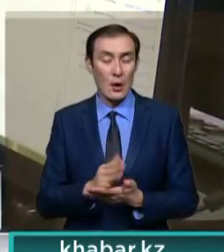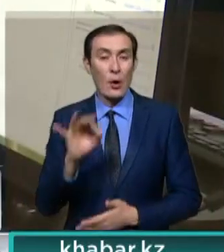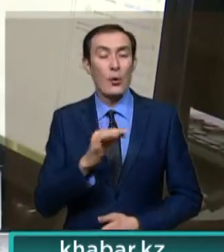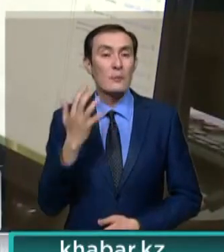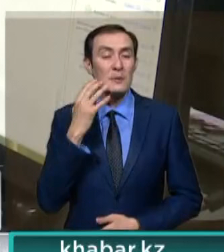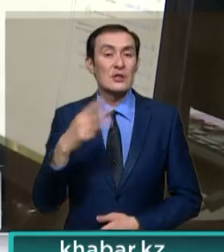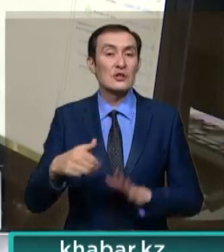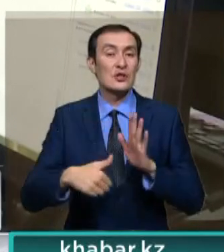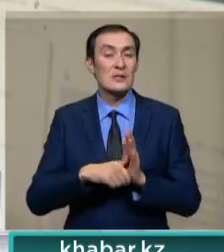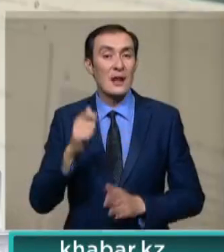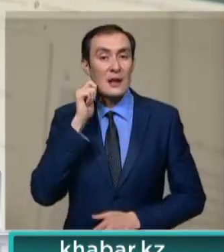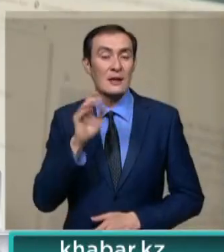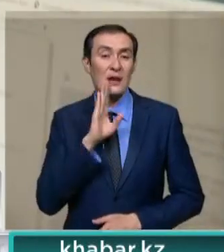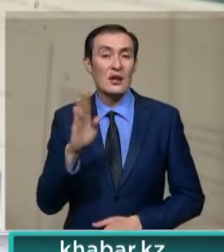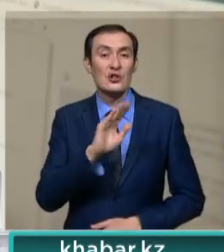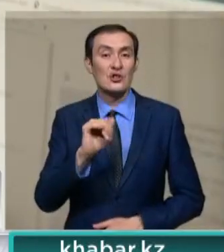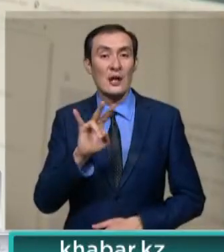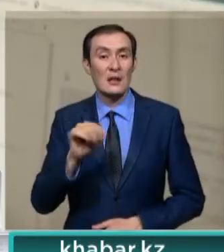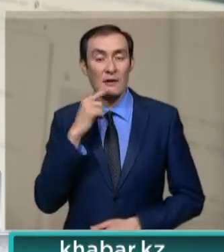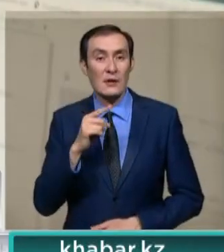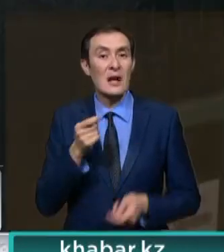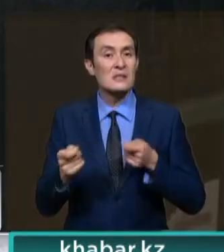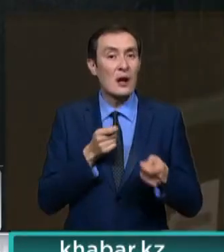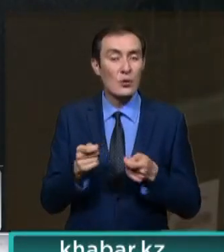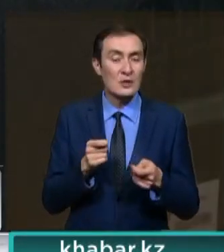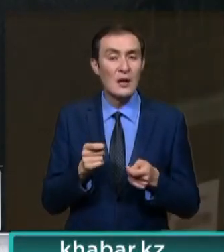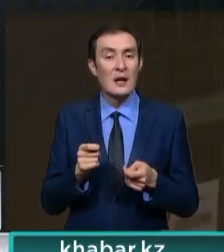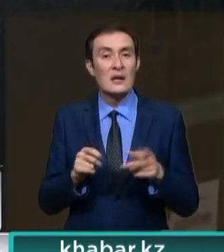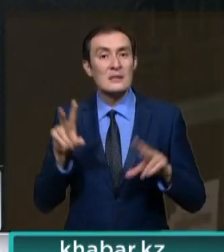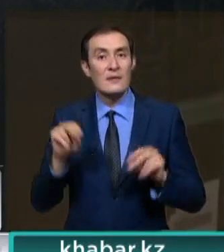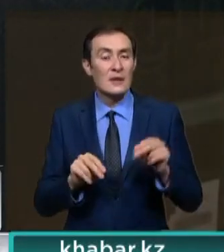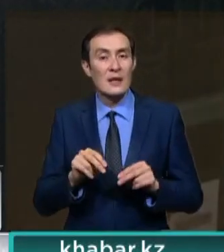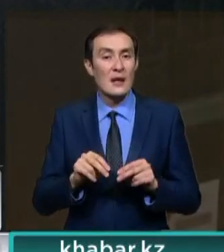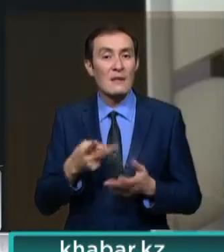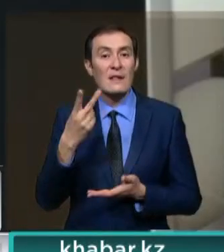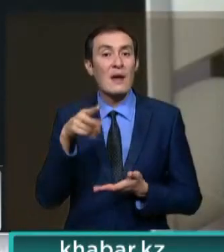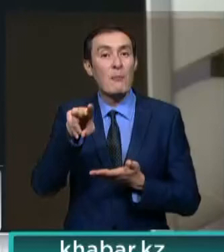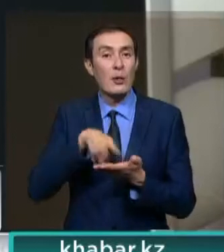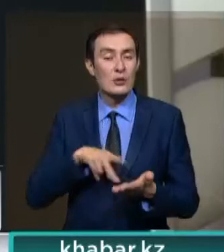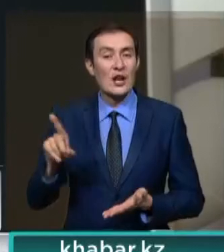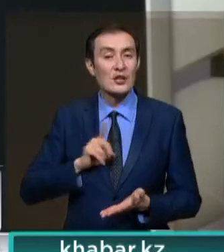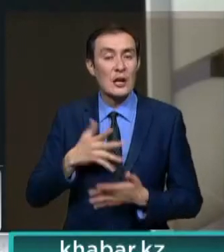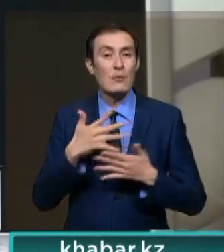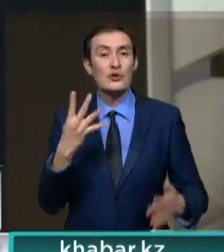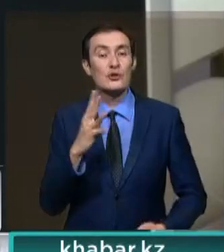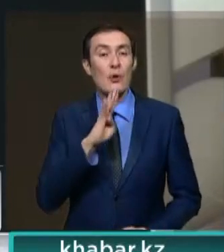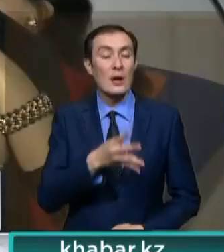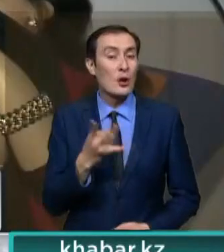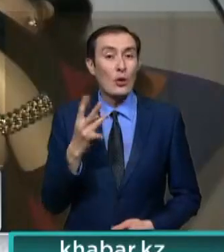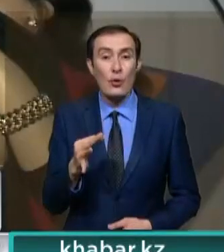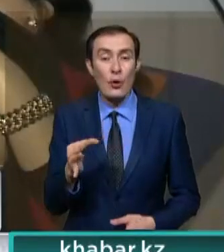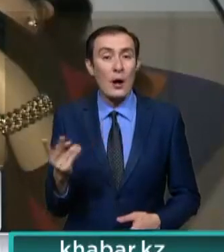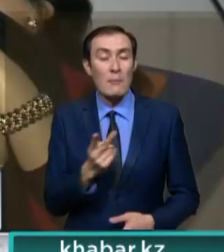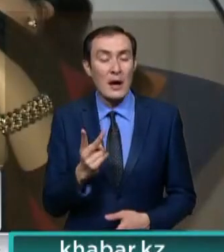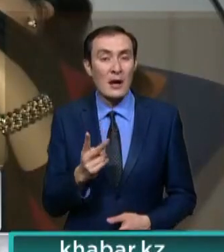беременности 36-летняя Жанна Сариева говорит осторожно. Заветные две полоски вместе с мужем ждали больше 4 лет. Но пара